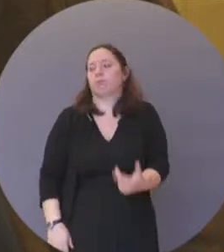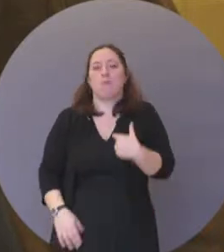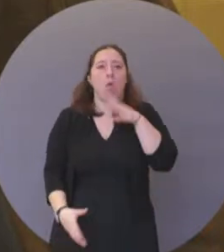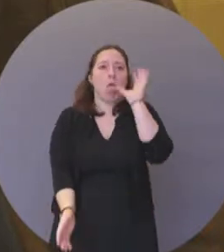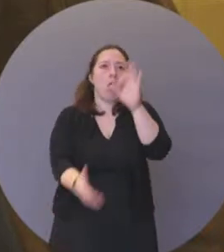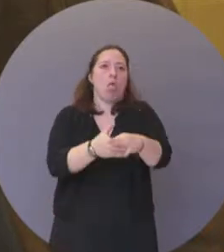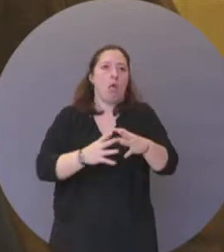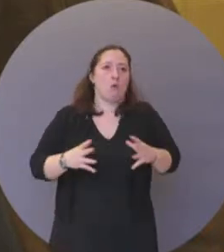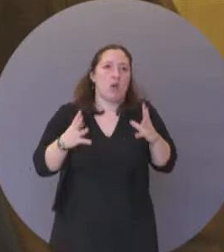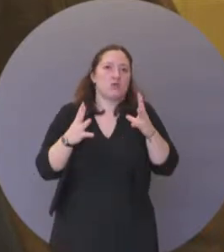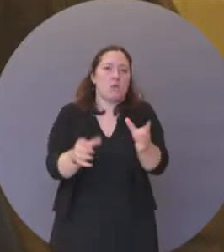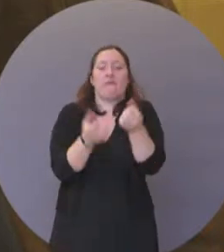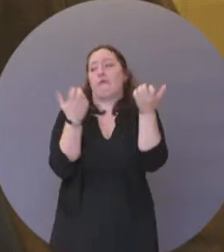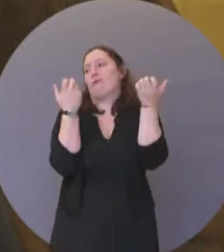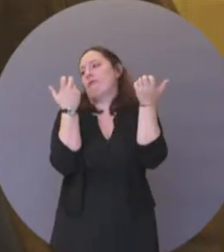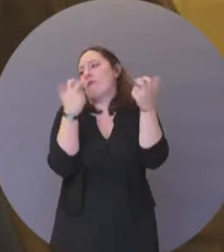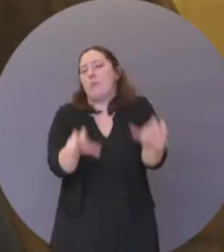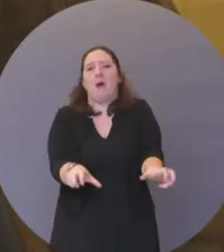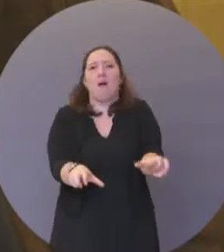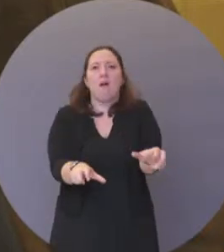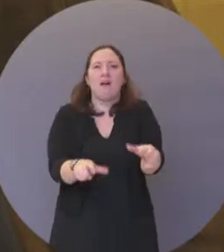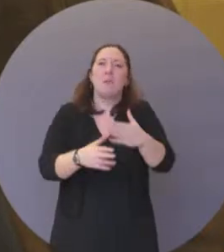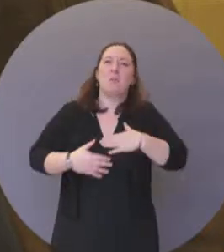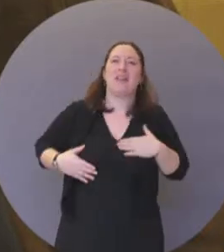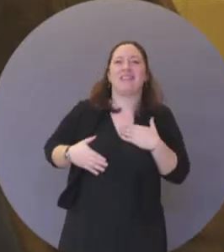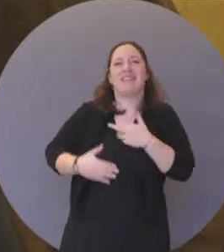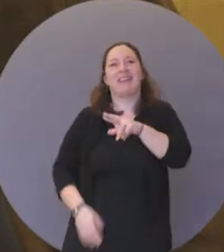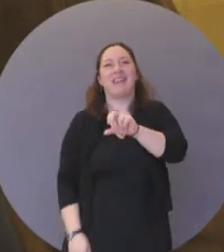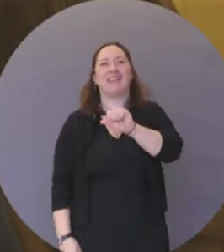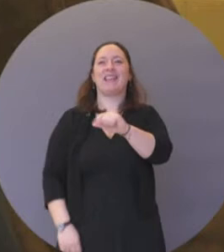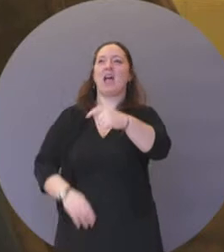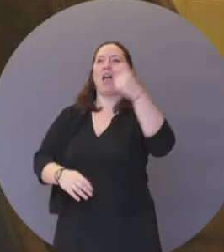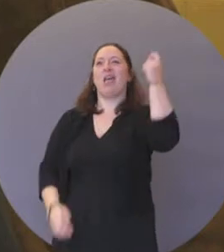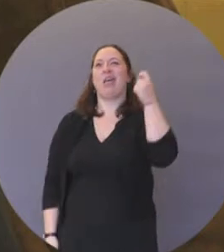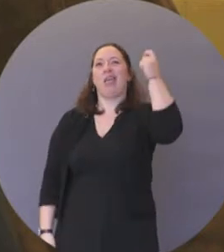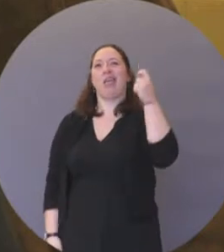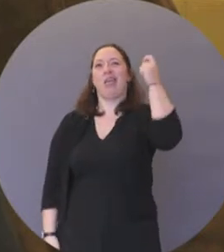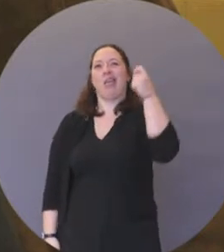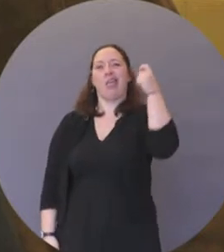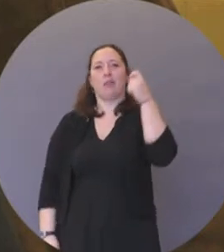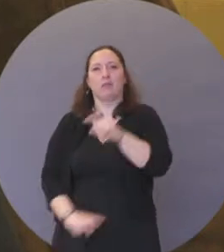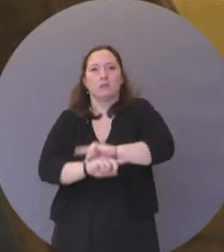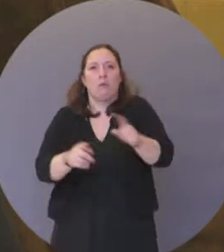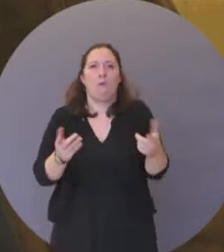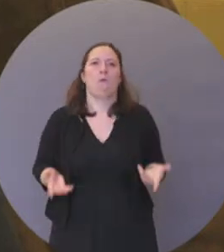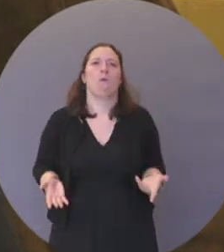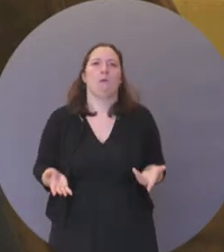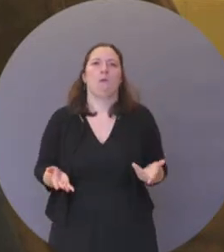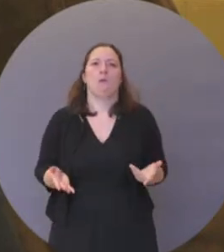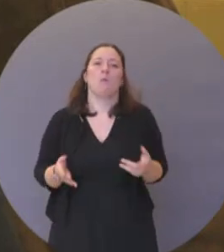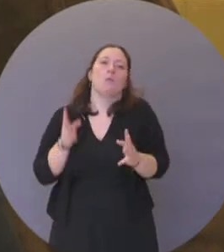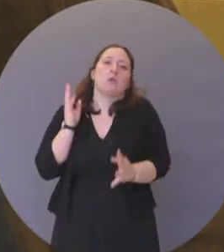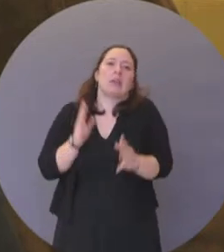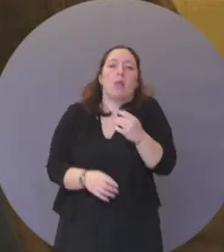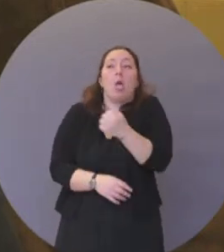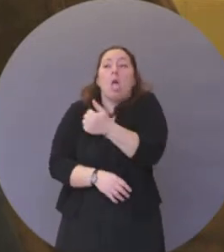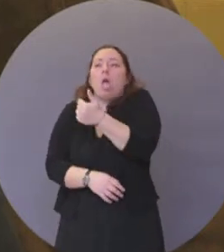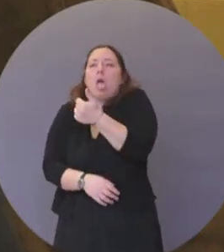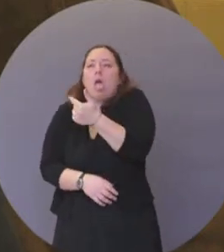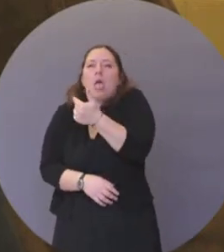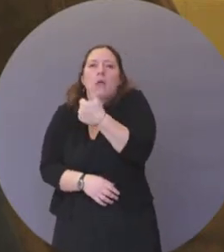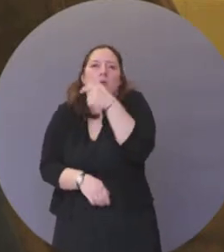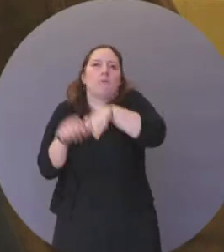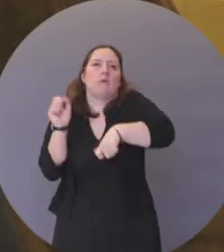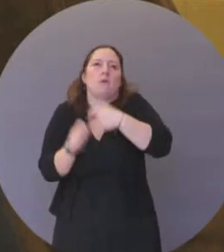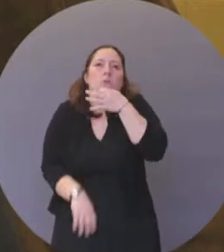on n'est pas au RSA par plaisir vous rencontrerez toujours peut-être quelqu'un qui en profite mais à travers nos expériences aux uns aux